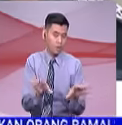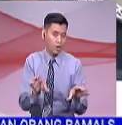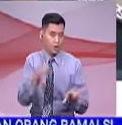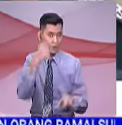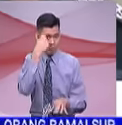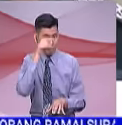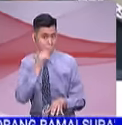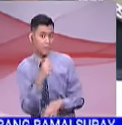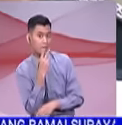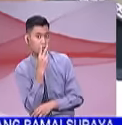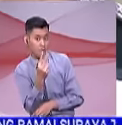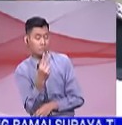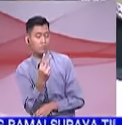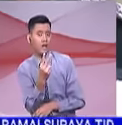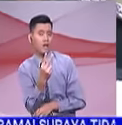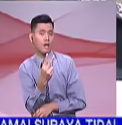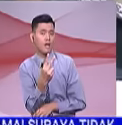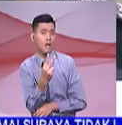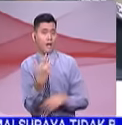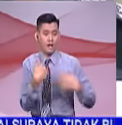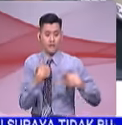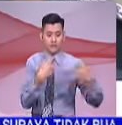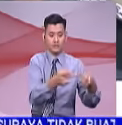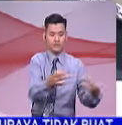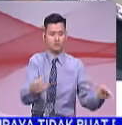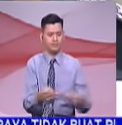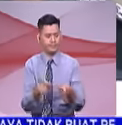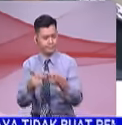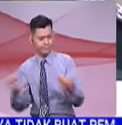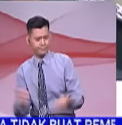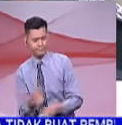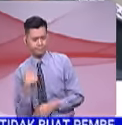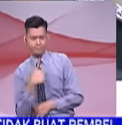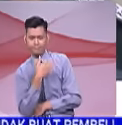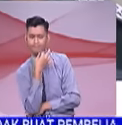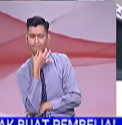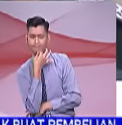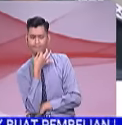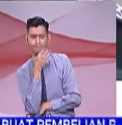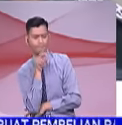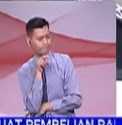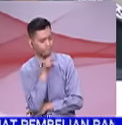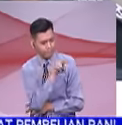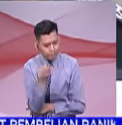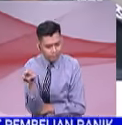untuk memastikan ada kawasan-kawasan yang kita rasa